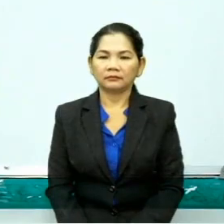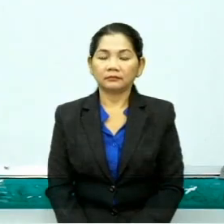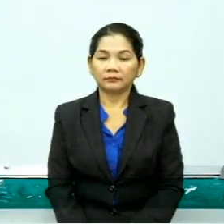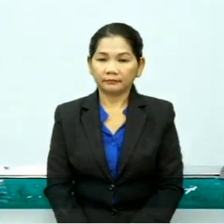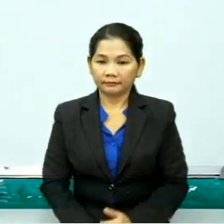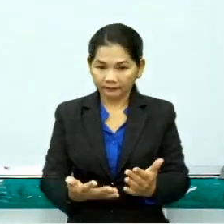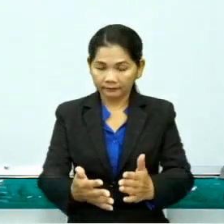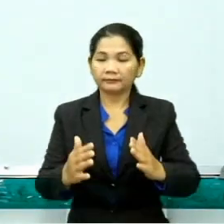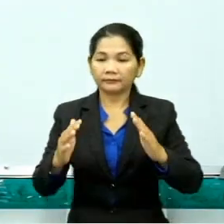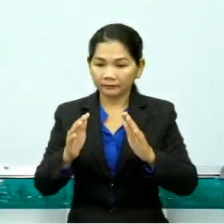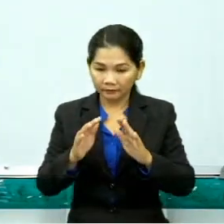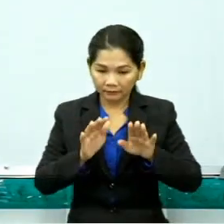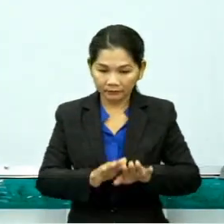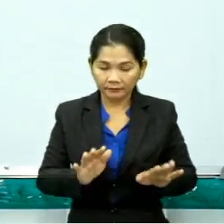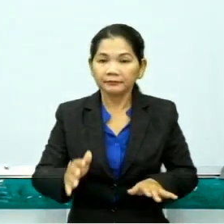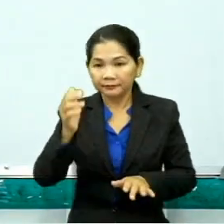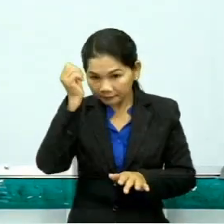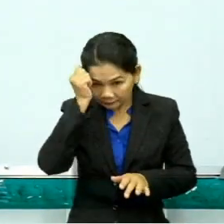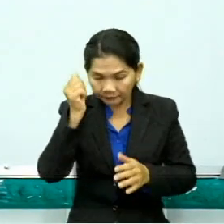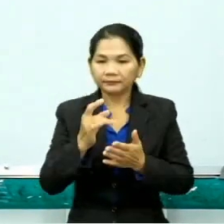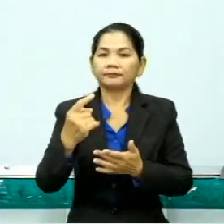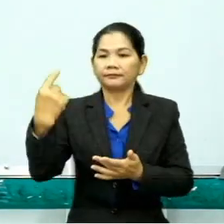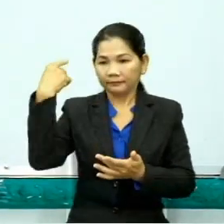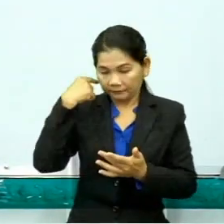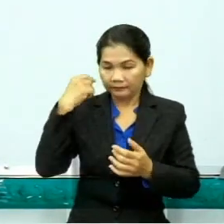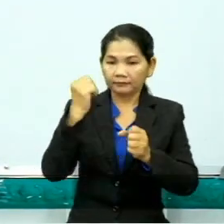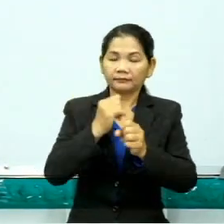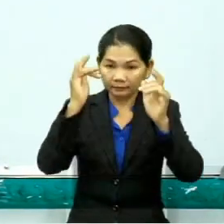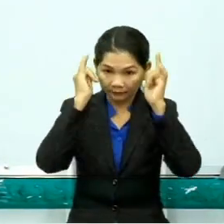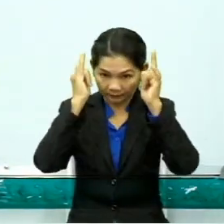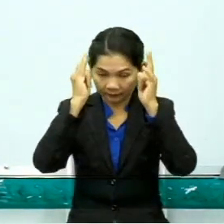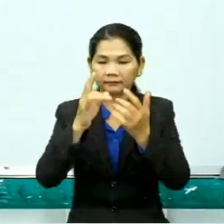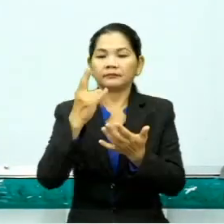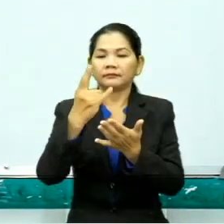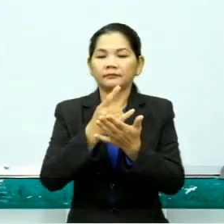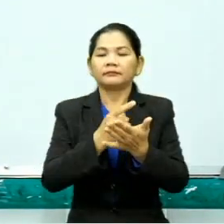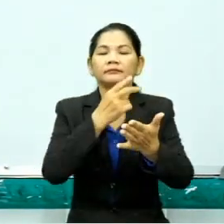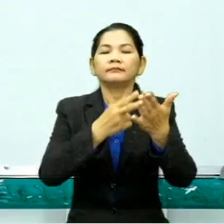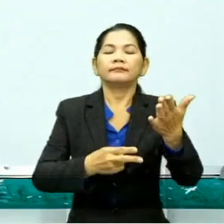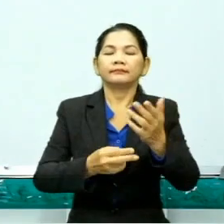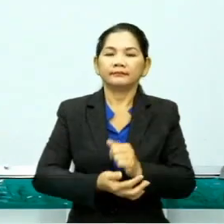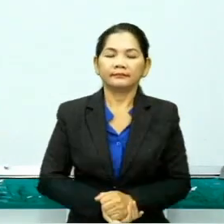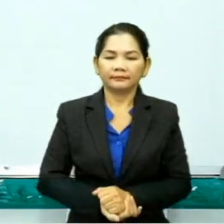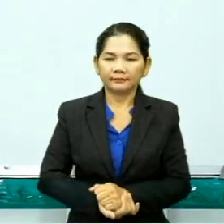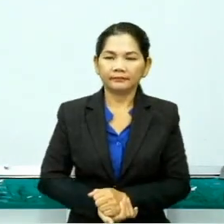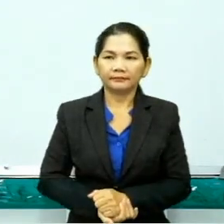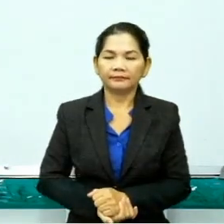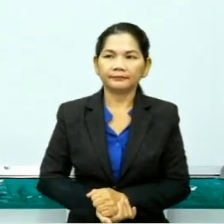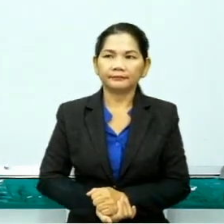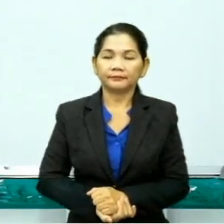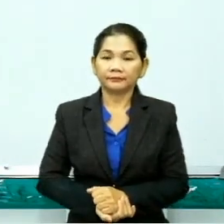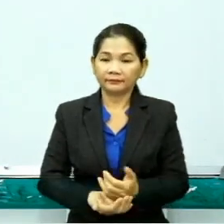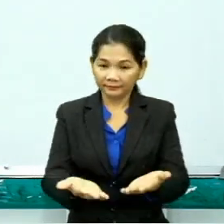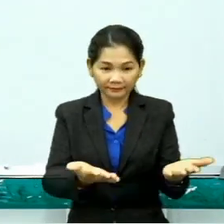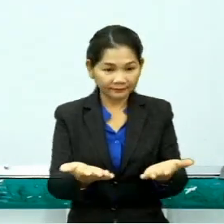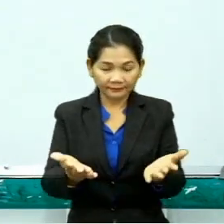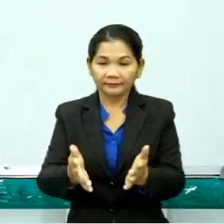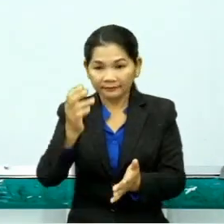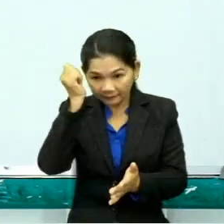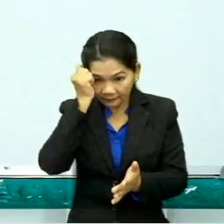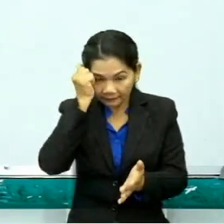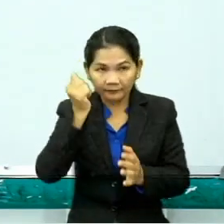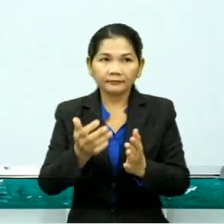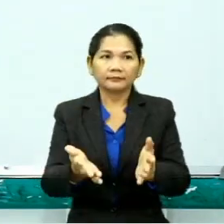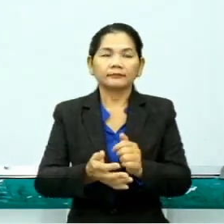chàng chẳng con tặng ác khanh con miền trăm tế tam sơn mình nhạc rùm bằng riêng con cha mê riêng làm bì vậy tới con cha mới con là trăm bán